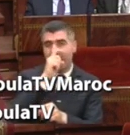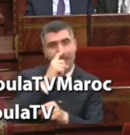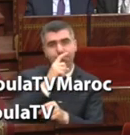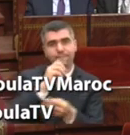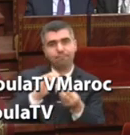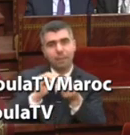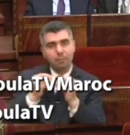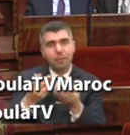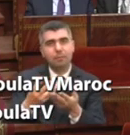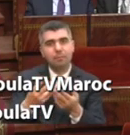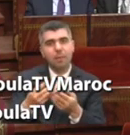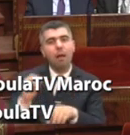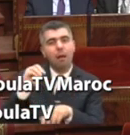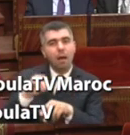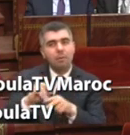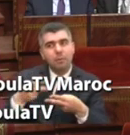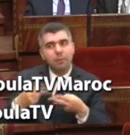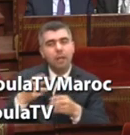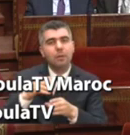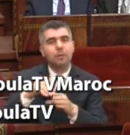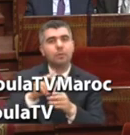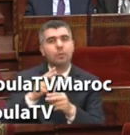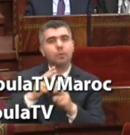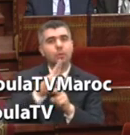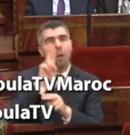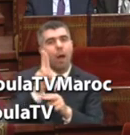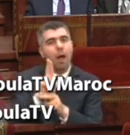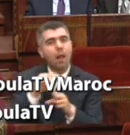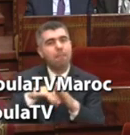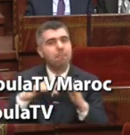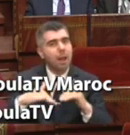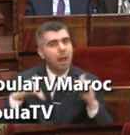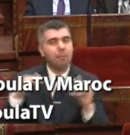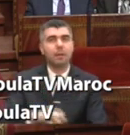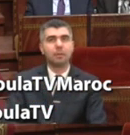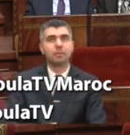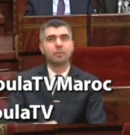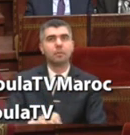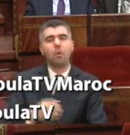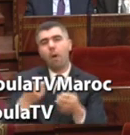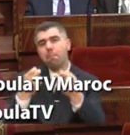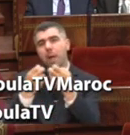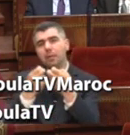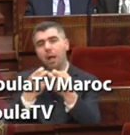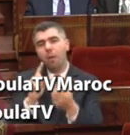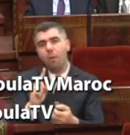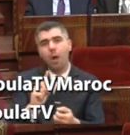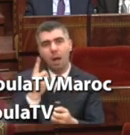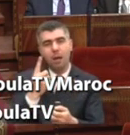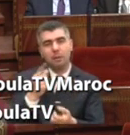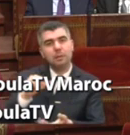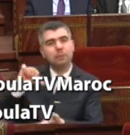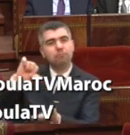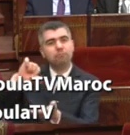حرج، عاد كترفع هنا قبة البرلمان. والكلام كثير ولكن أنا غنركز على مثال واحد، هو المستشفى